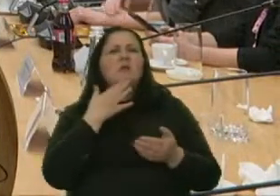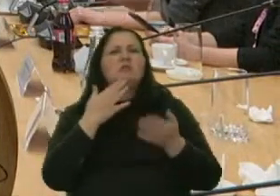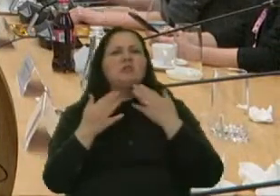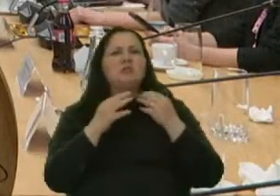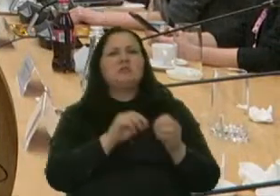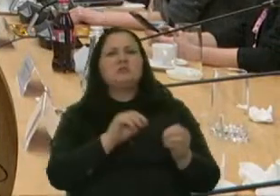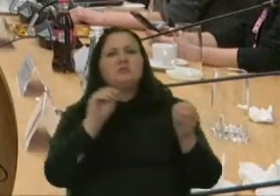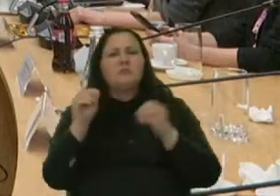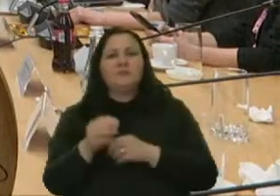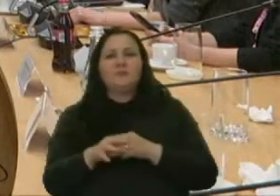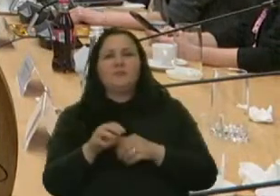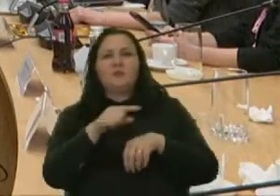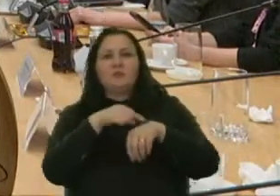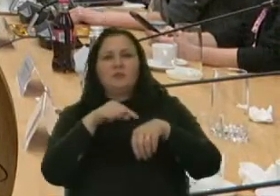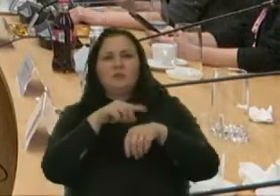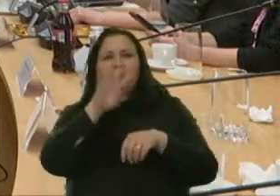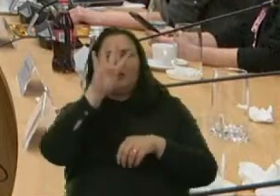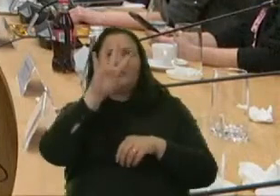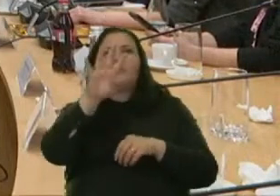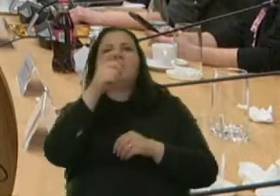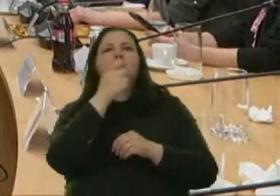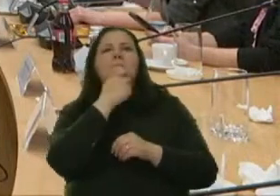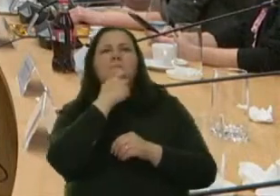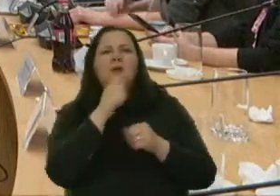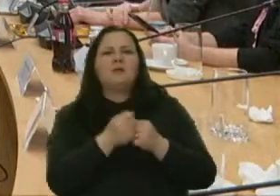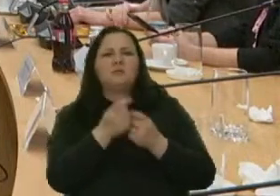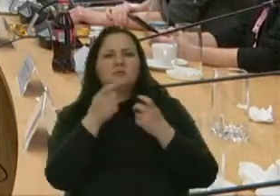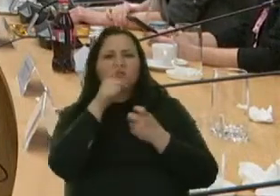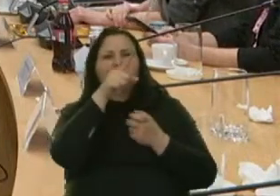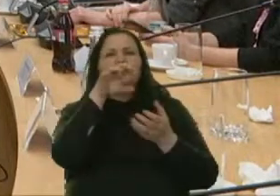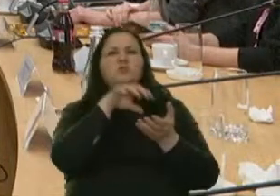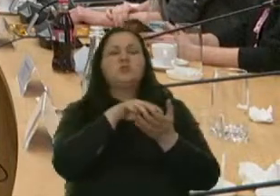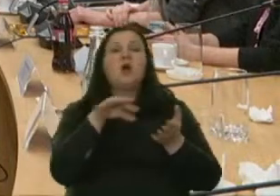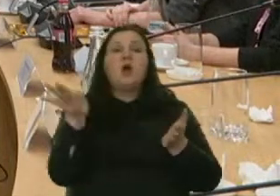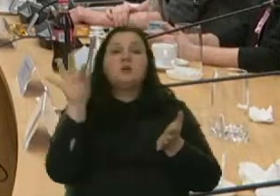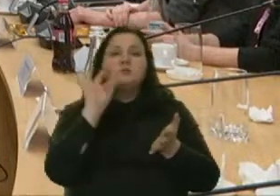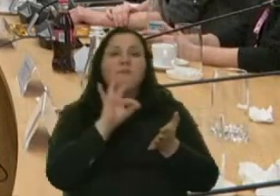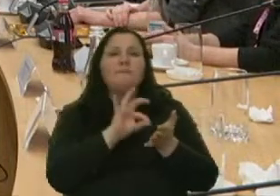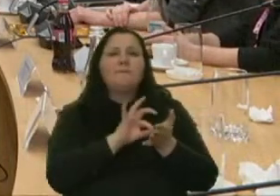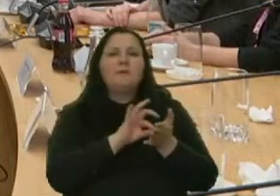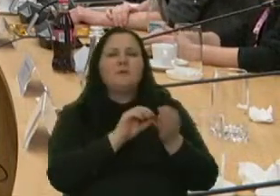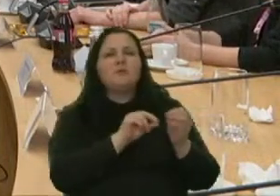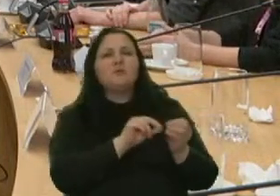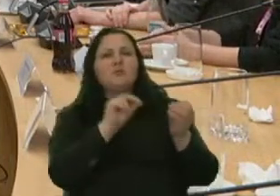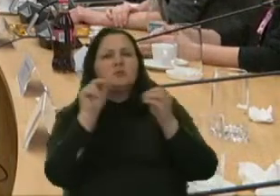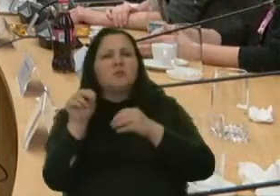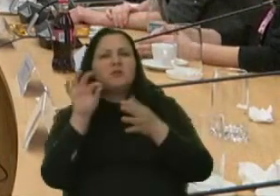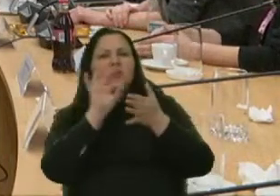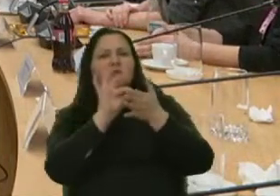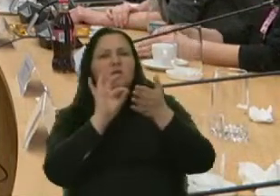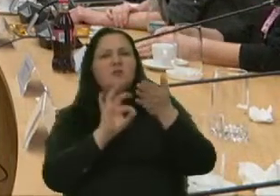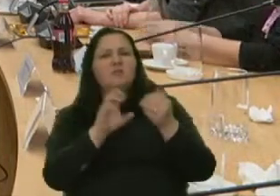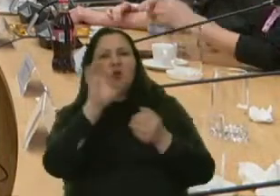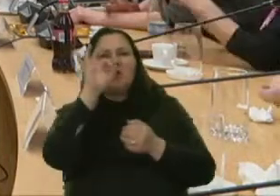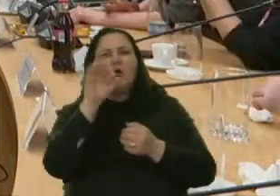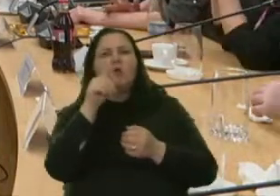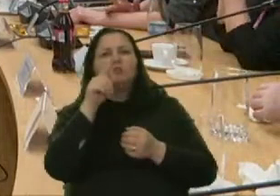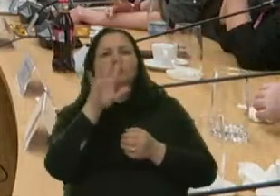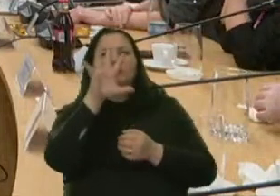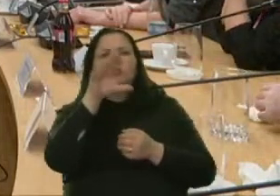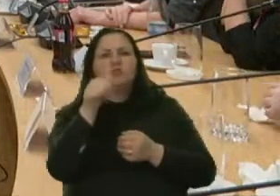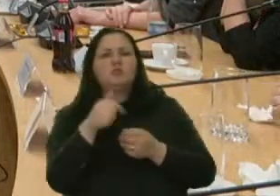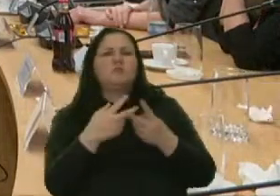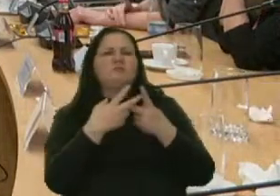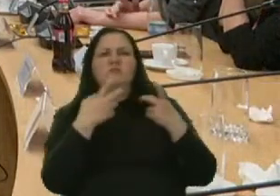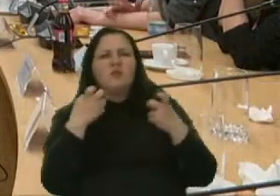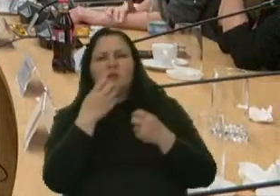alta timp de patru ani de la exact acel loc ați promis trecerea regulamentului pe OG 51 fără